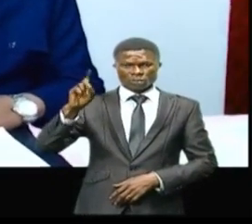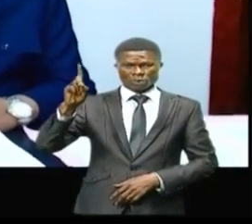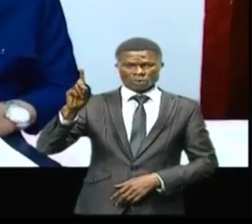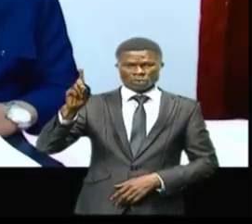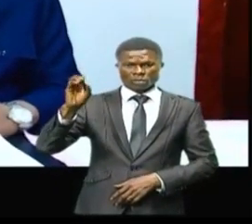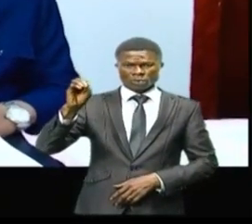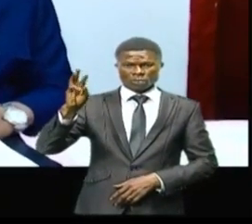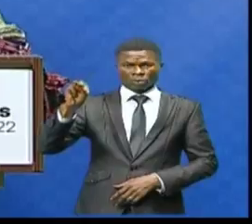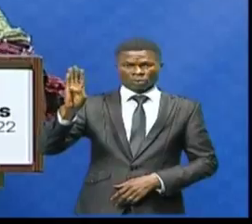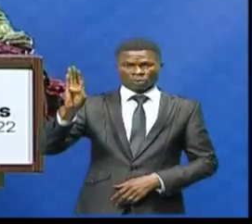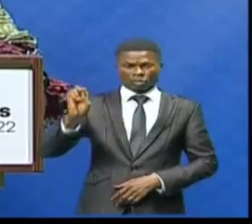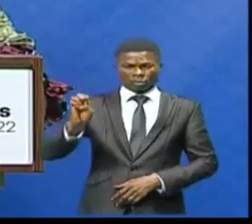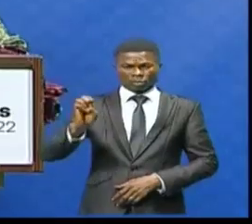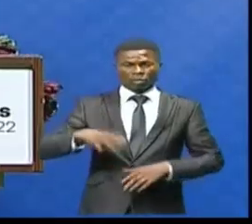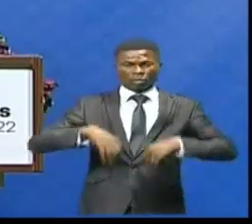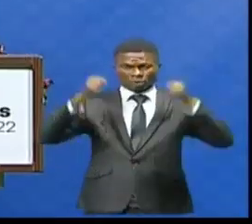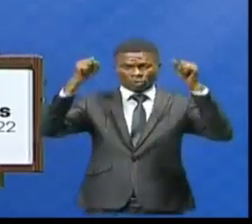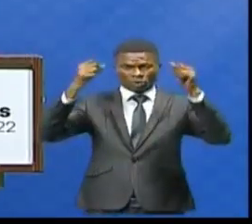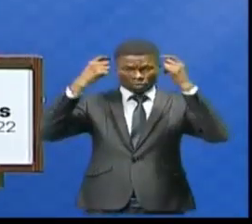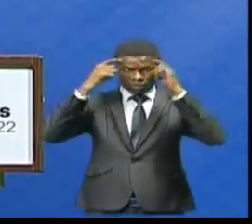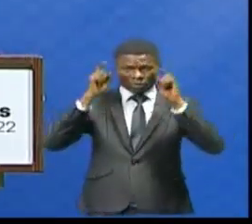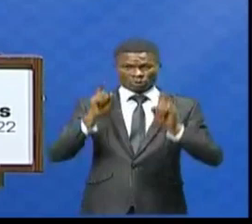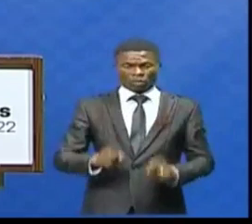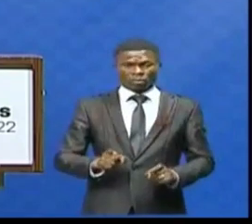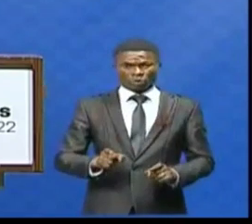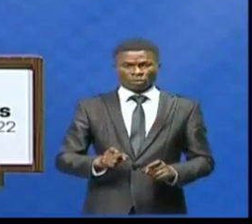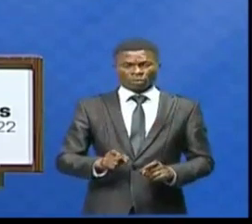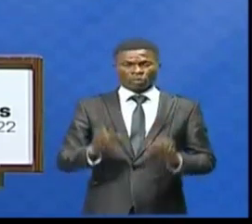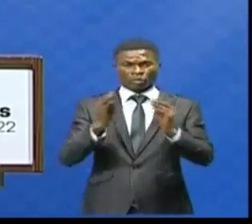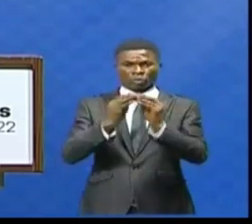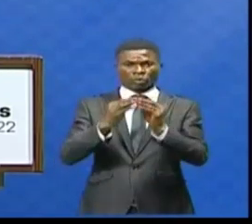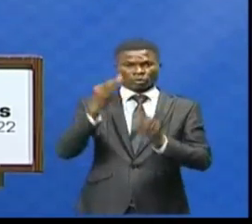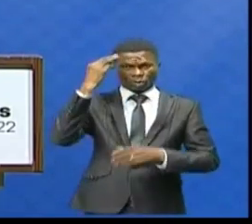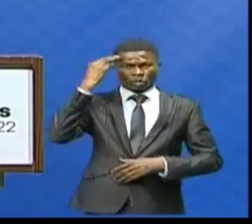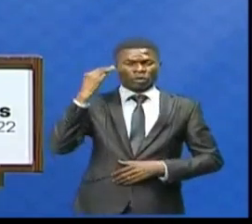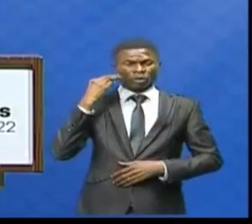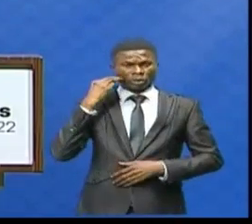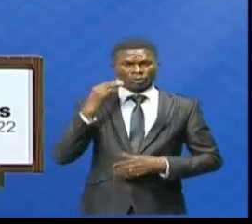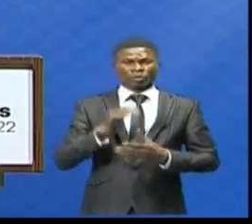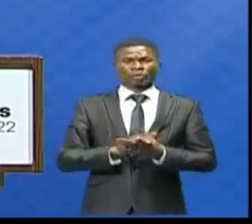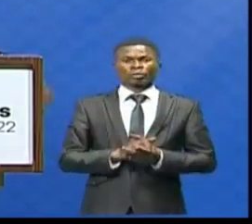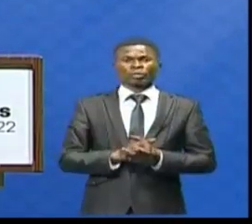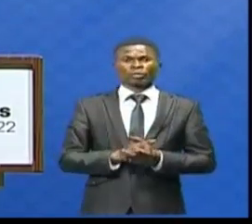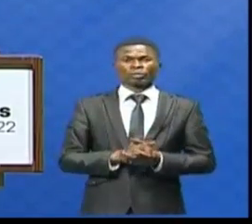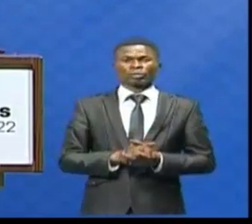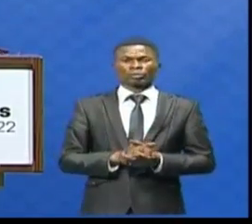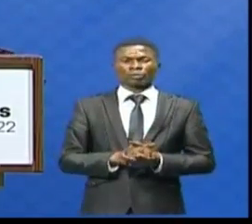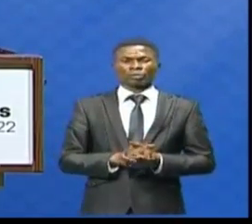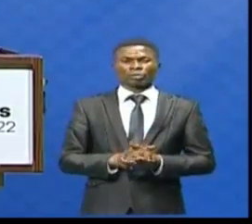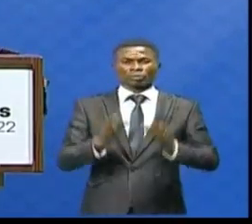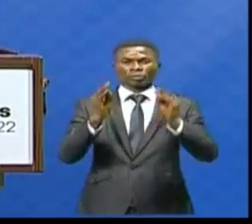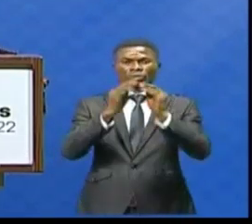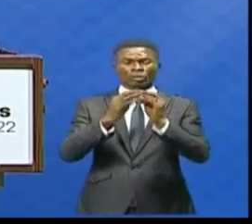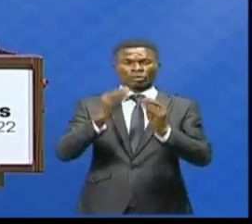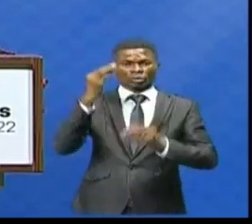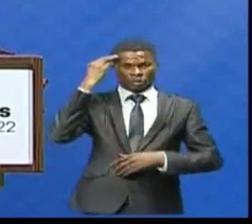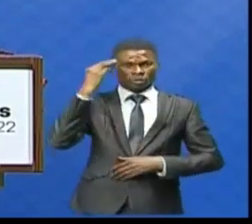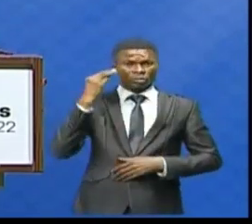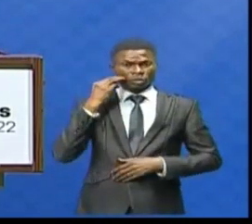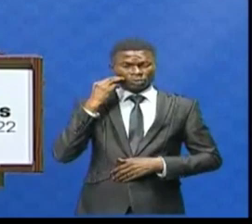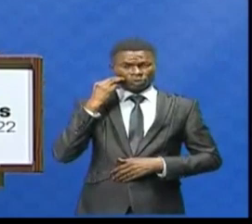approbation d'un relevé de décision du Conseil des ministres le Conseil des Ministres